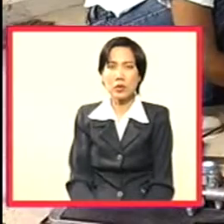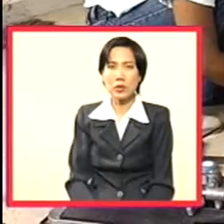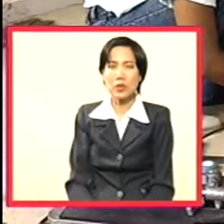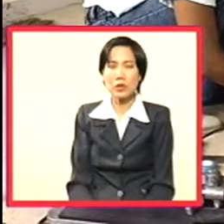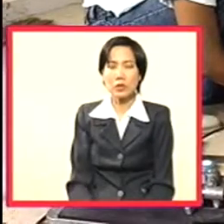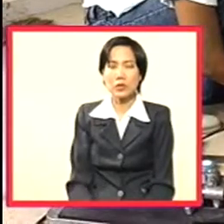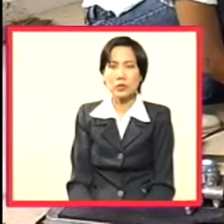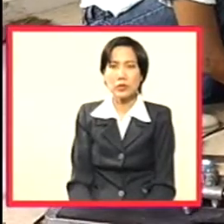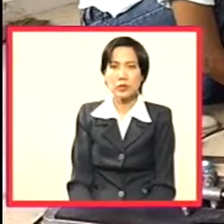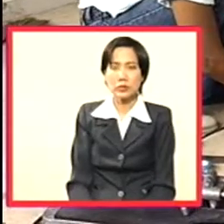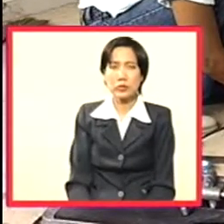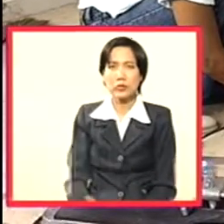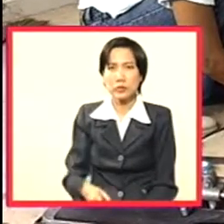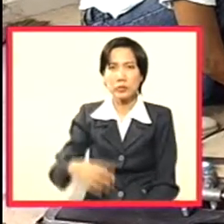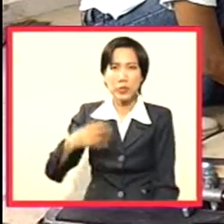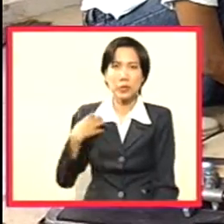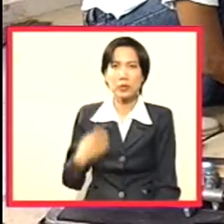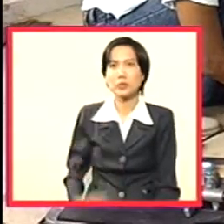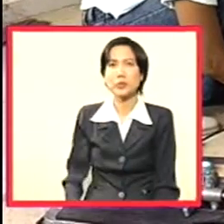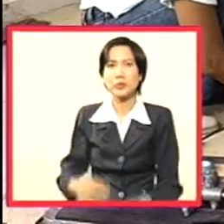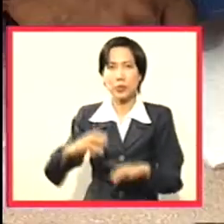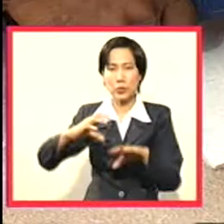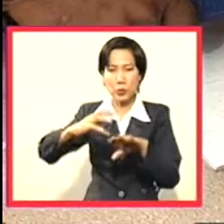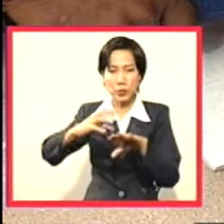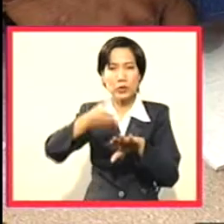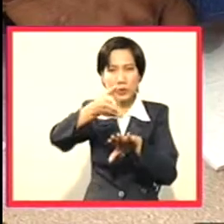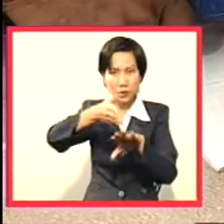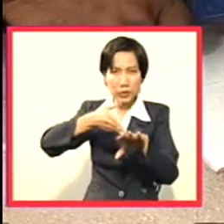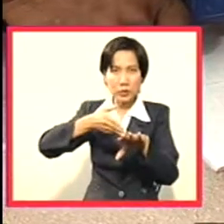จากนั้นใช้ลูกหมุนไฟฟ้ามาตัดเพียง1ด้าน